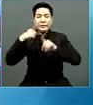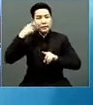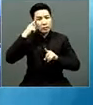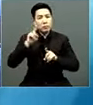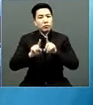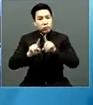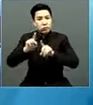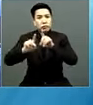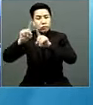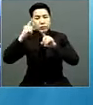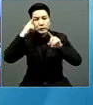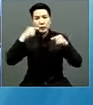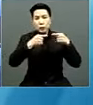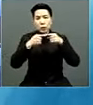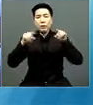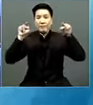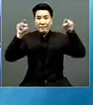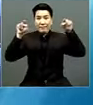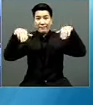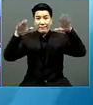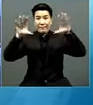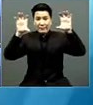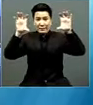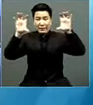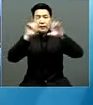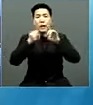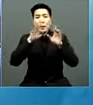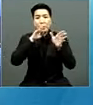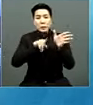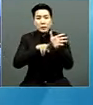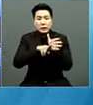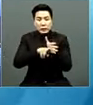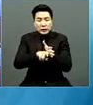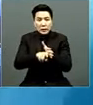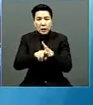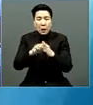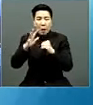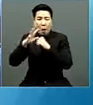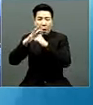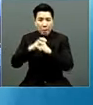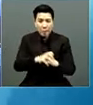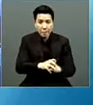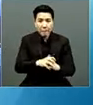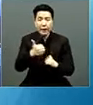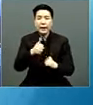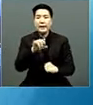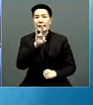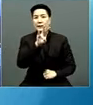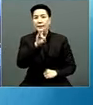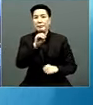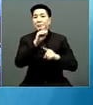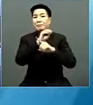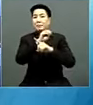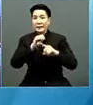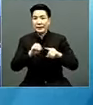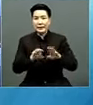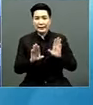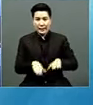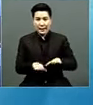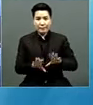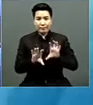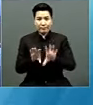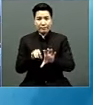รื่อยๆๆนะครับแต่ถ้าให้การติดเชื้อได้ลดได้สักประมาณ70กว่าเปอร์เซ็นต์เนี่ยจะอยู่